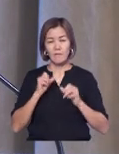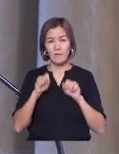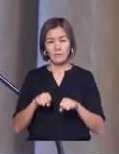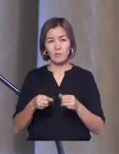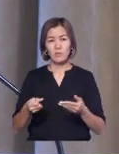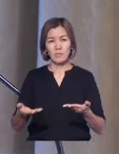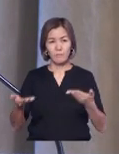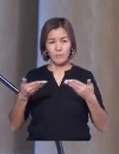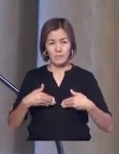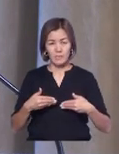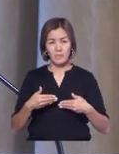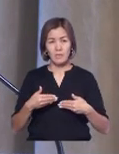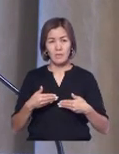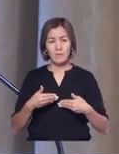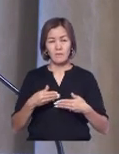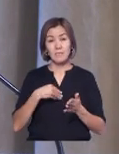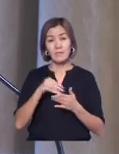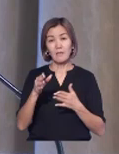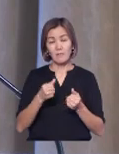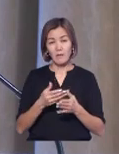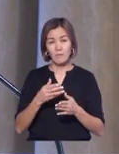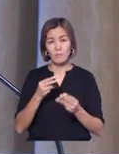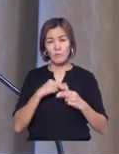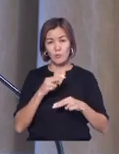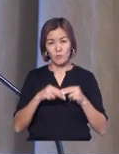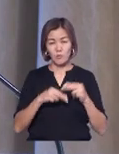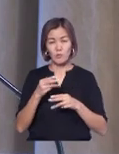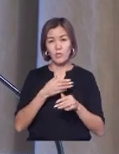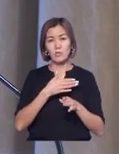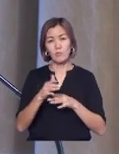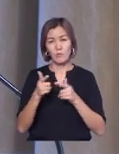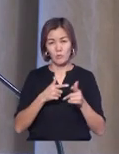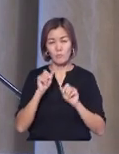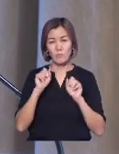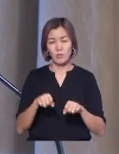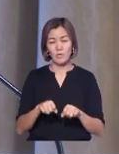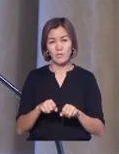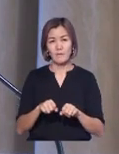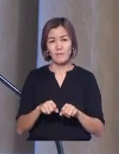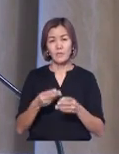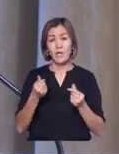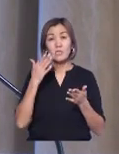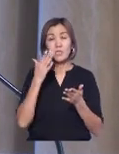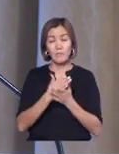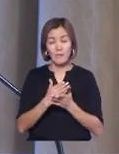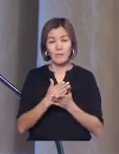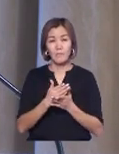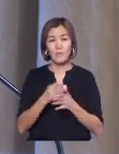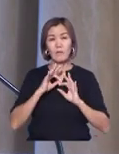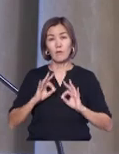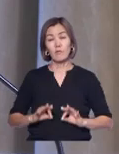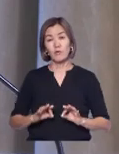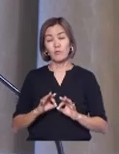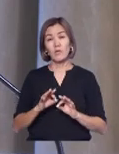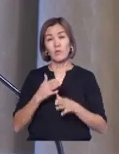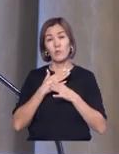берсе, біз ол ПСД-ні толық сатып алып, ары қарай құрылыста ақша бөлуге мүмкіндік болады. Жаңадан поездыны бастасақ, ол бағанағы